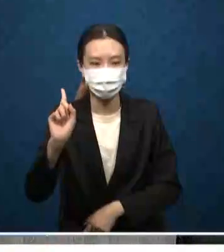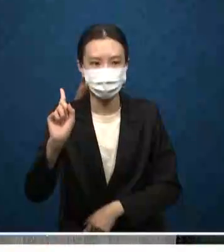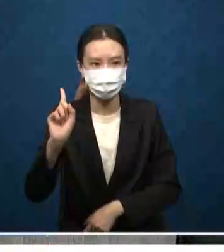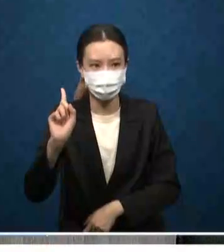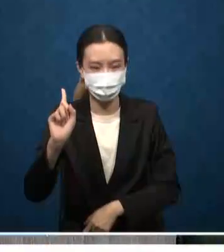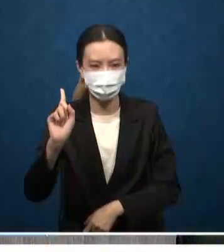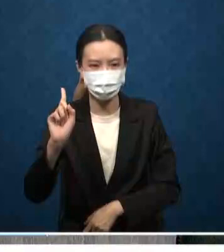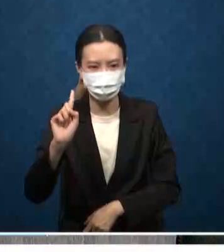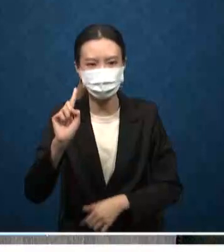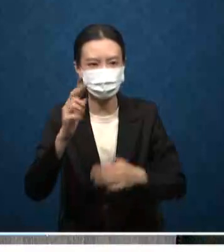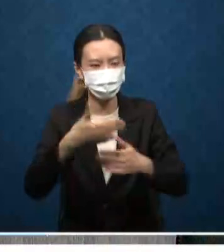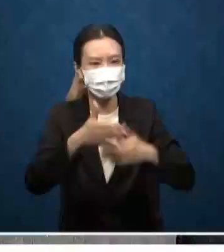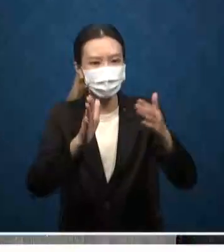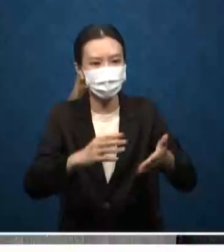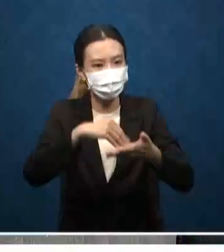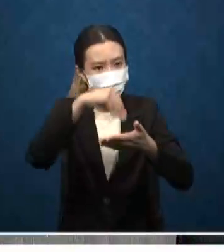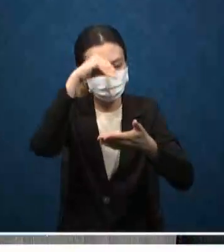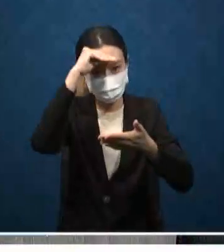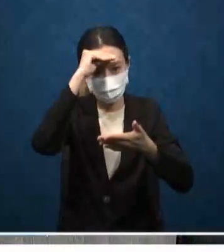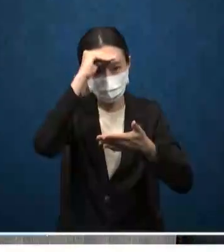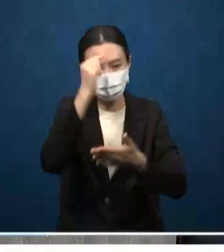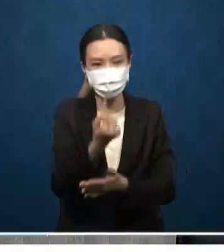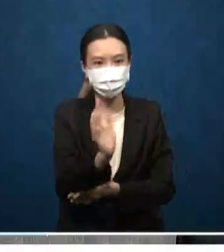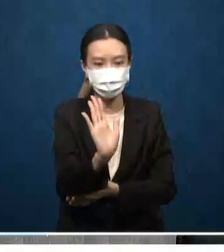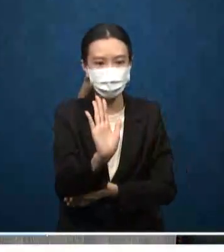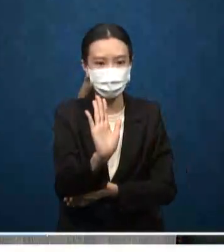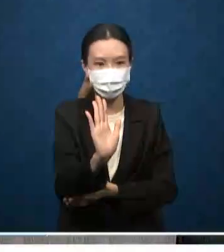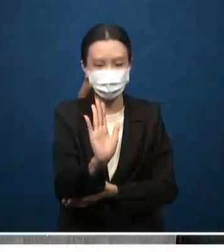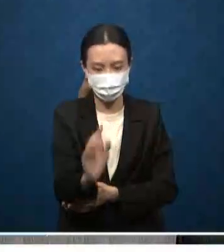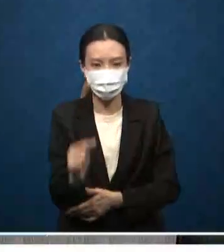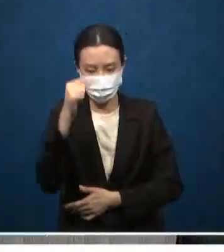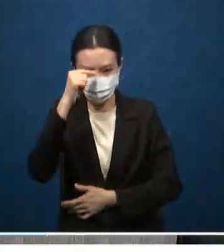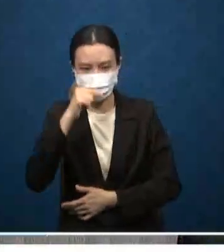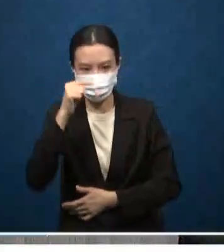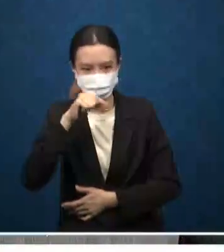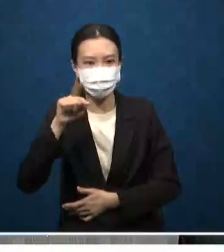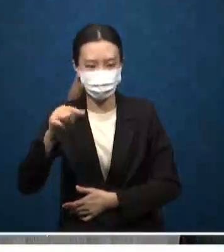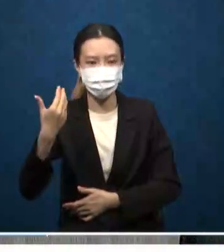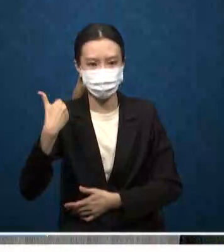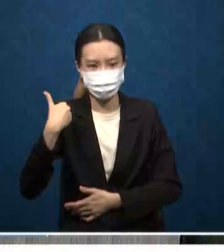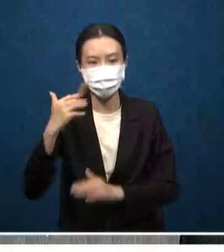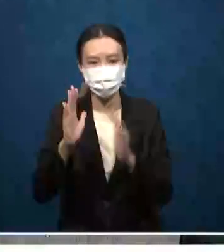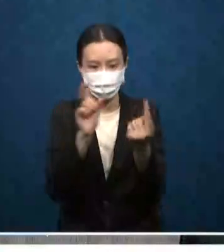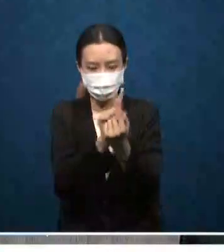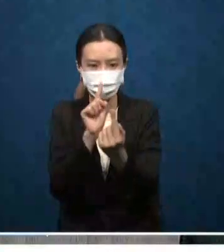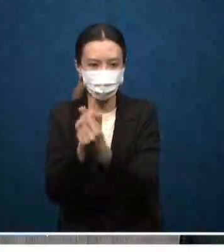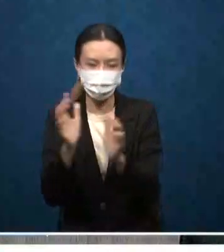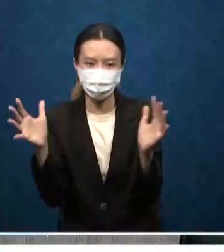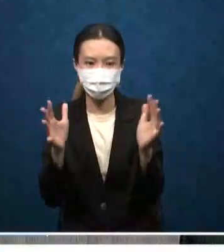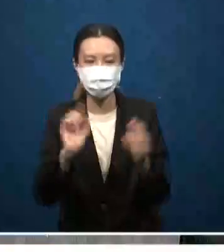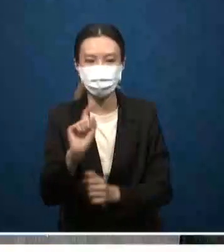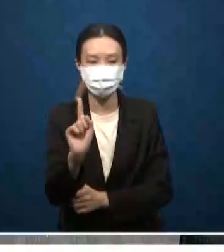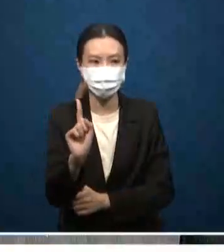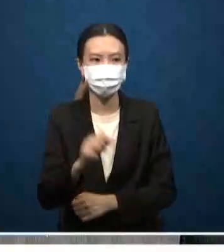ระบบมากมายในโลกนี้เขยิบมาที่ประเทศไทยเป็นที่รักยิ่งของเราก็มีเยอะครับผมชอบยกตัวอย่างที่